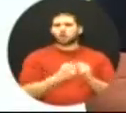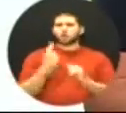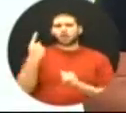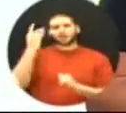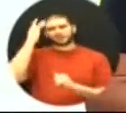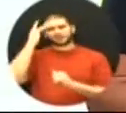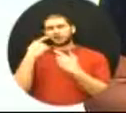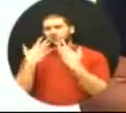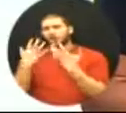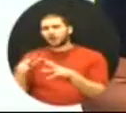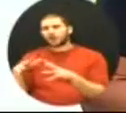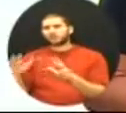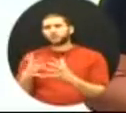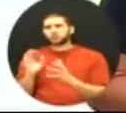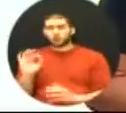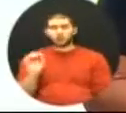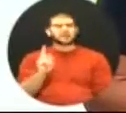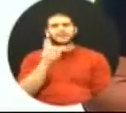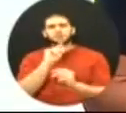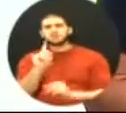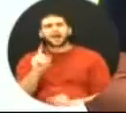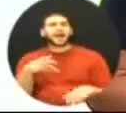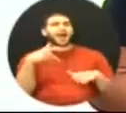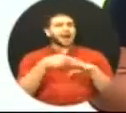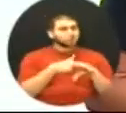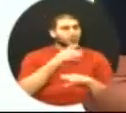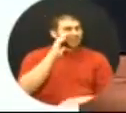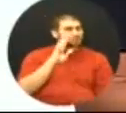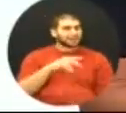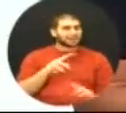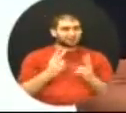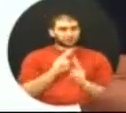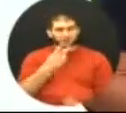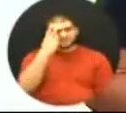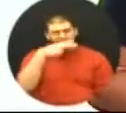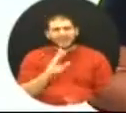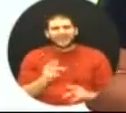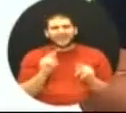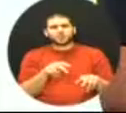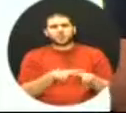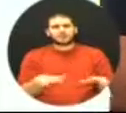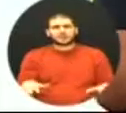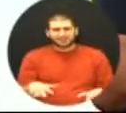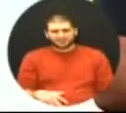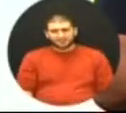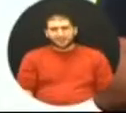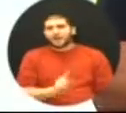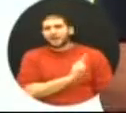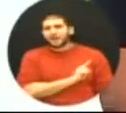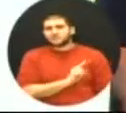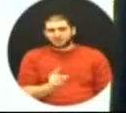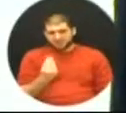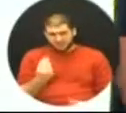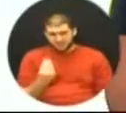בלדבר רק אל הקבוצה שלו. אז מי ידבר? עסוק בלהקשיב גם לקבוצה השנייה, ולהבין איך בכלל הגענו למצב כזה, שאף אחד לא...